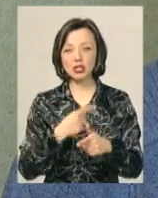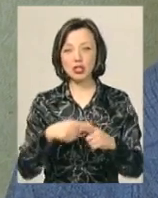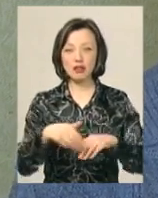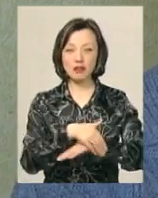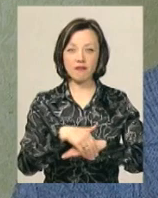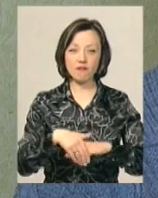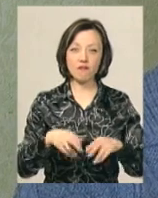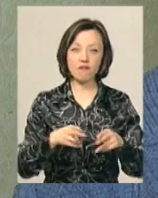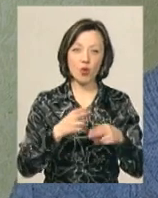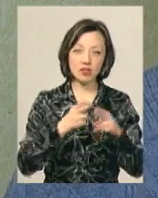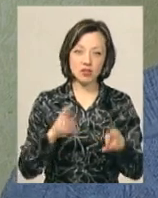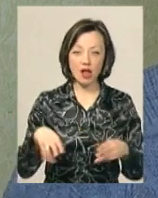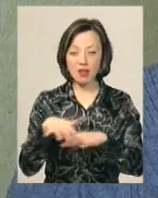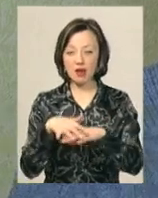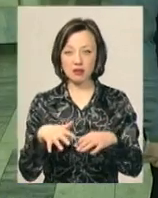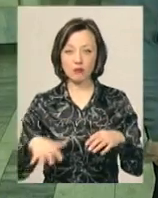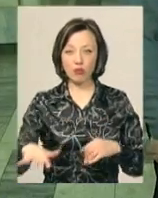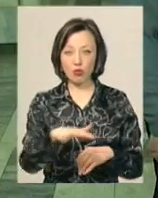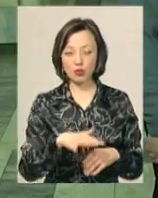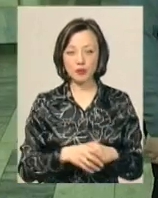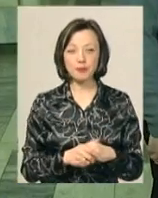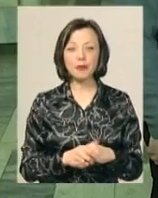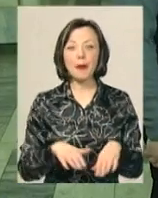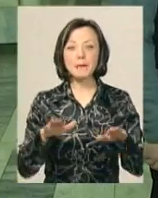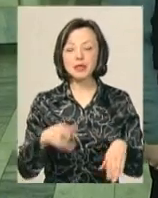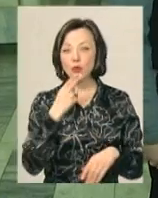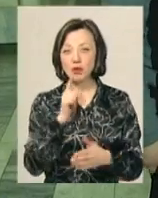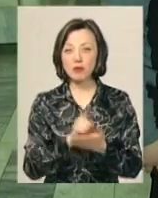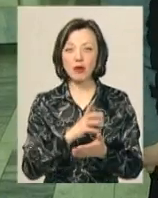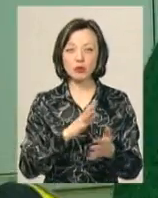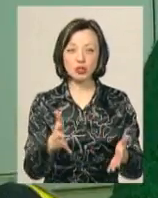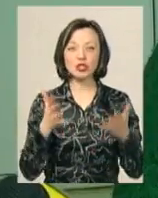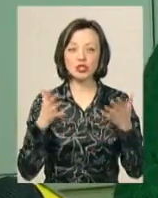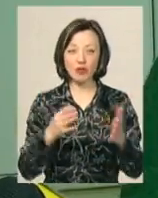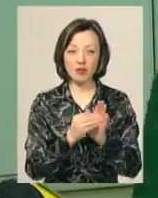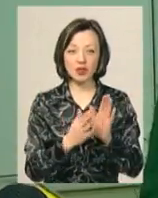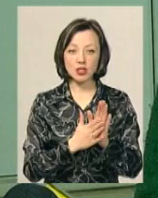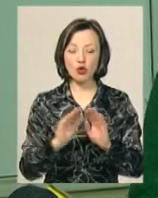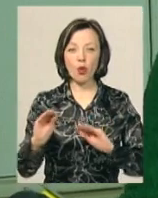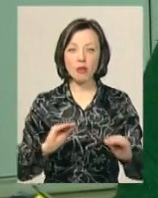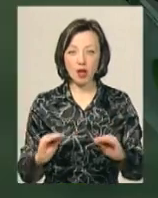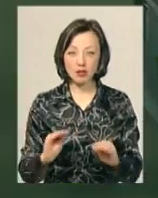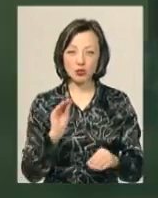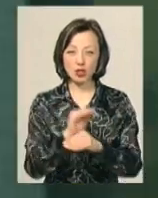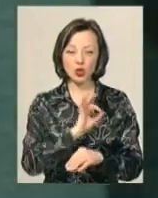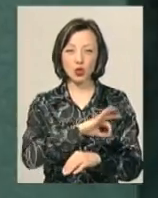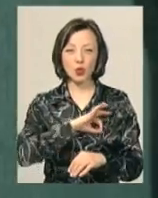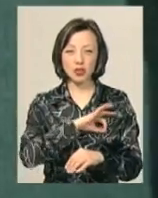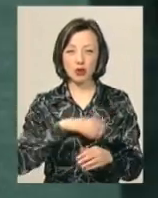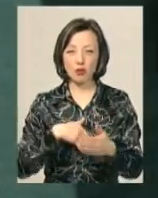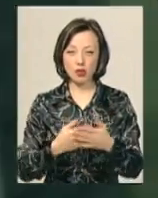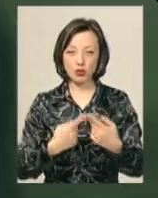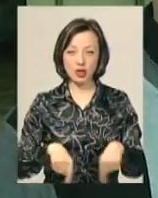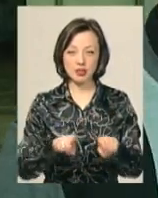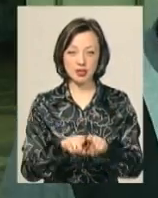вокзалі, чи на ринках, чи на площі. При цьому місце для куріння має бути чітко визначене та обладнане, додає юрист громадської